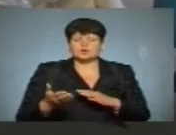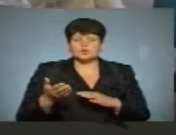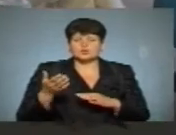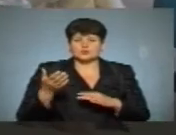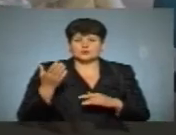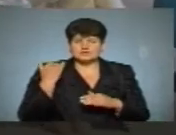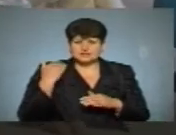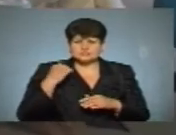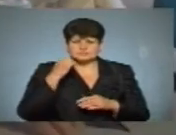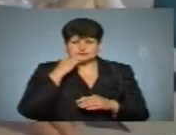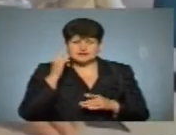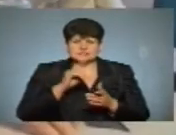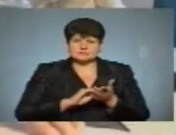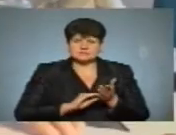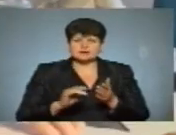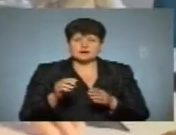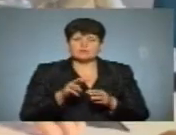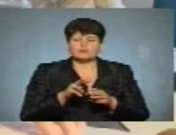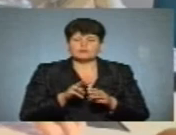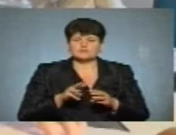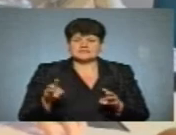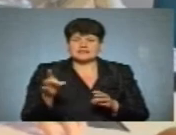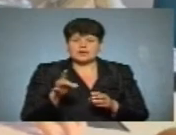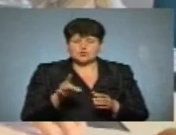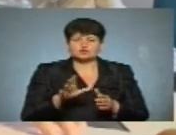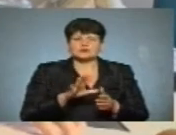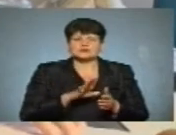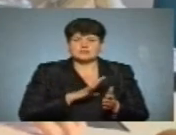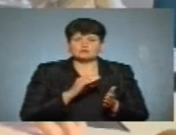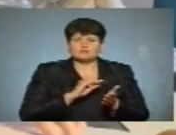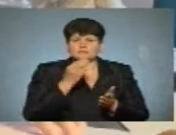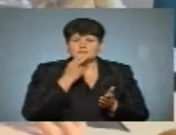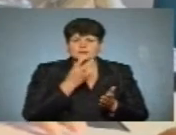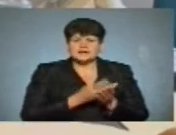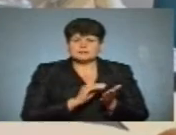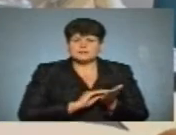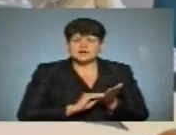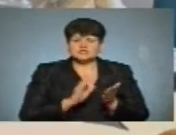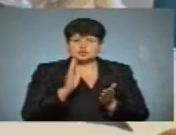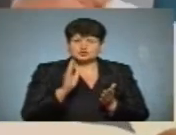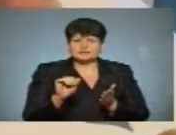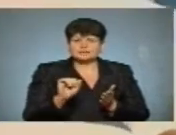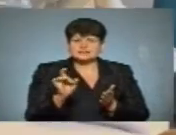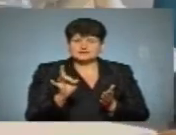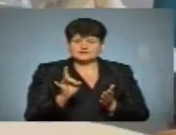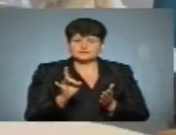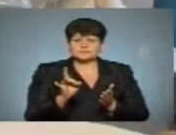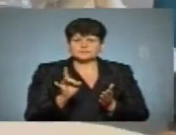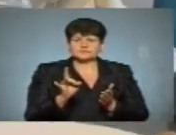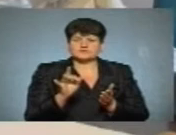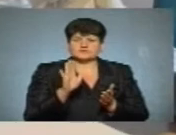записка по Мінрегіону, от ви бачите, Теребовлянський район був передбачений в адмініструванні